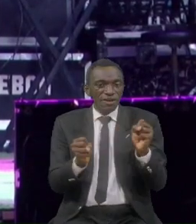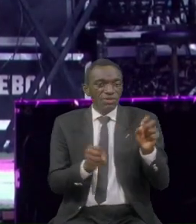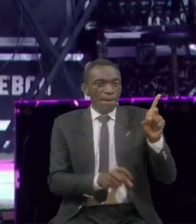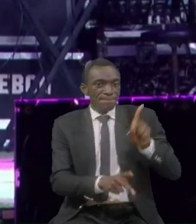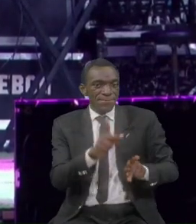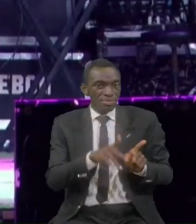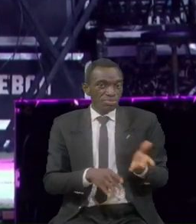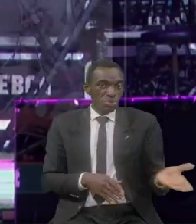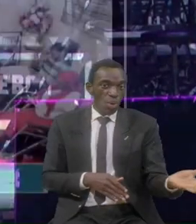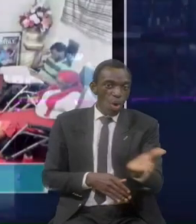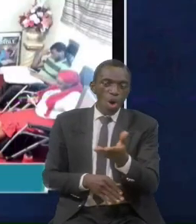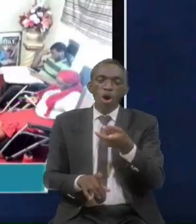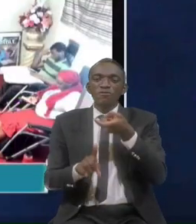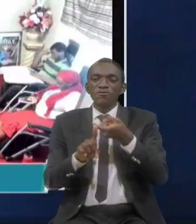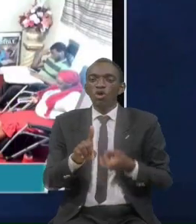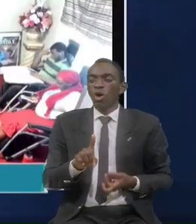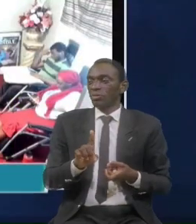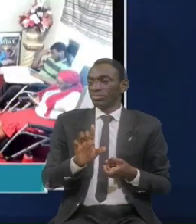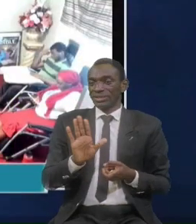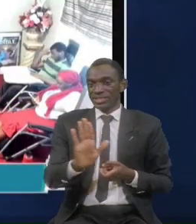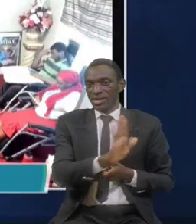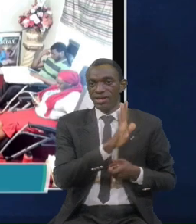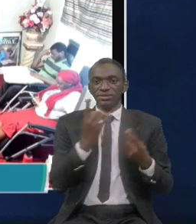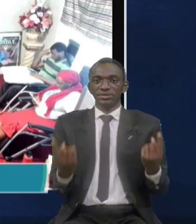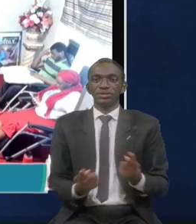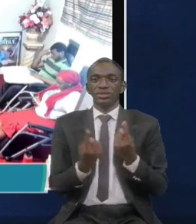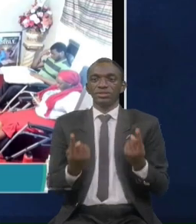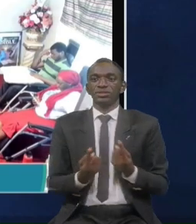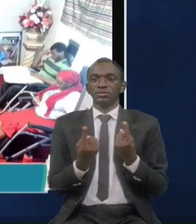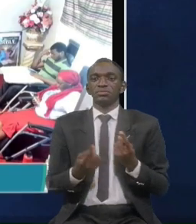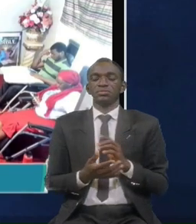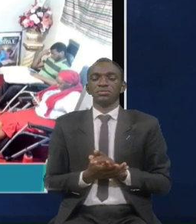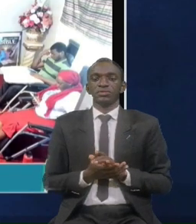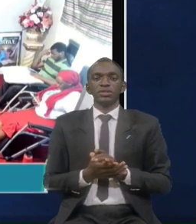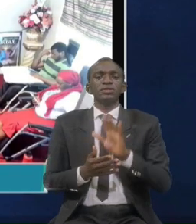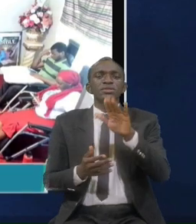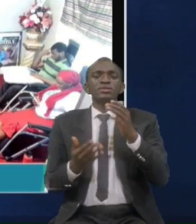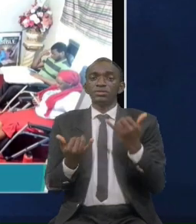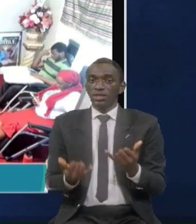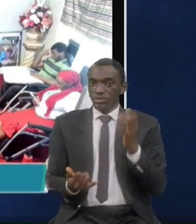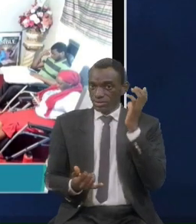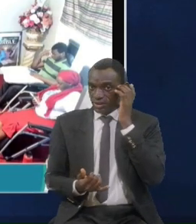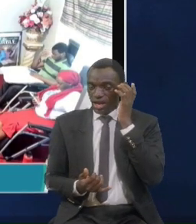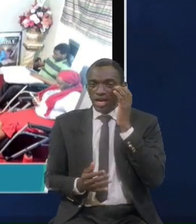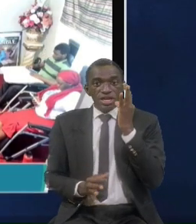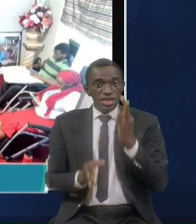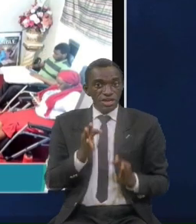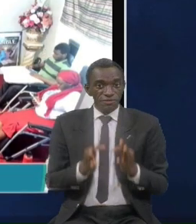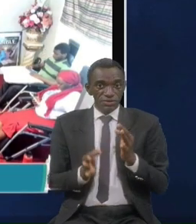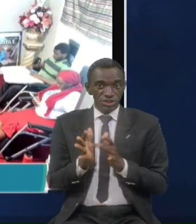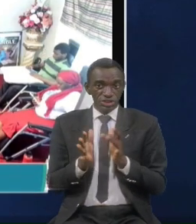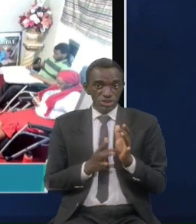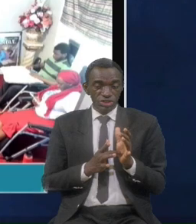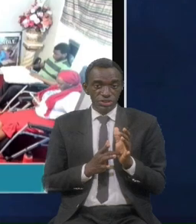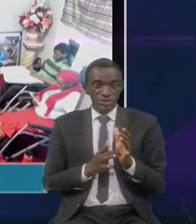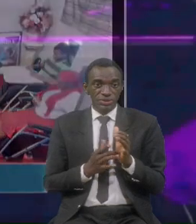Kay iyang luwason ang iyang matao gikan sa sala. Now, if Jesus doesn't save you, kung si Jesus wala kanya